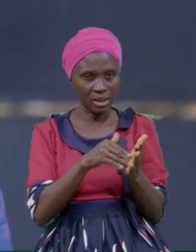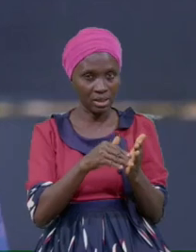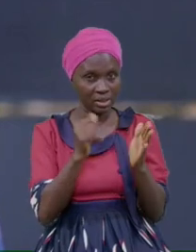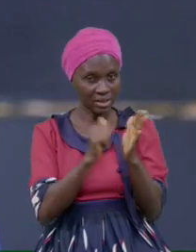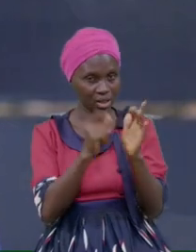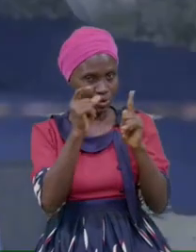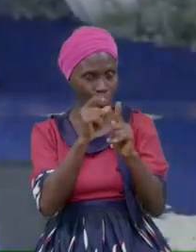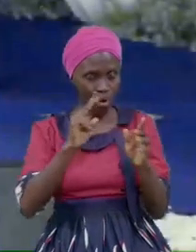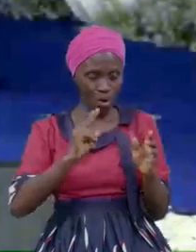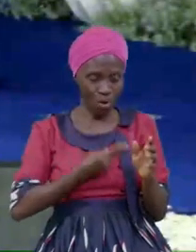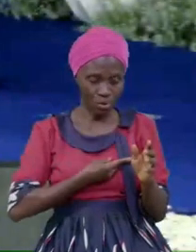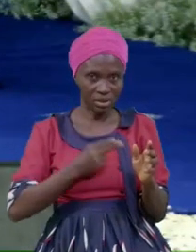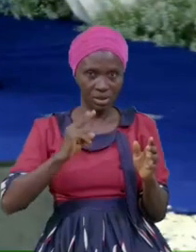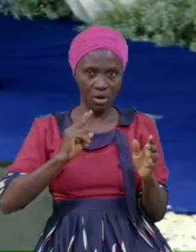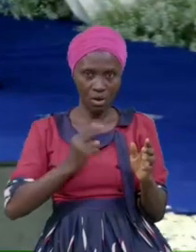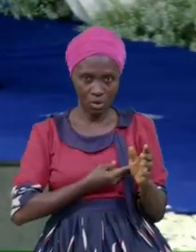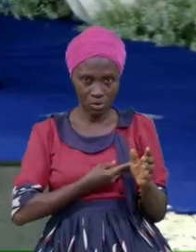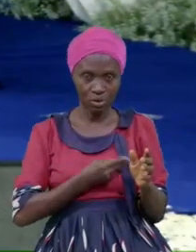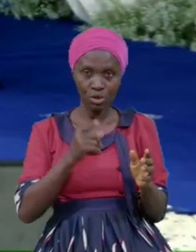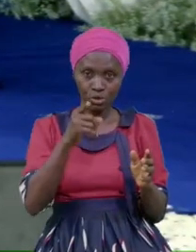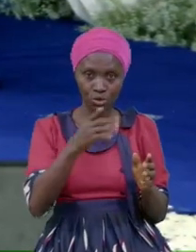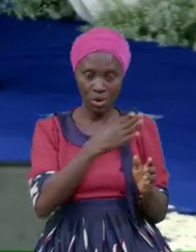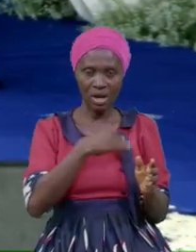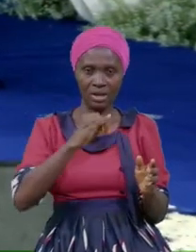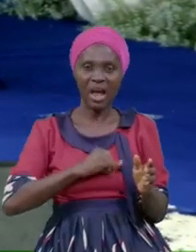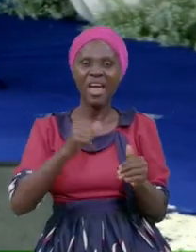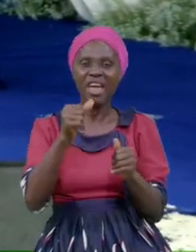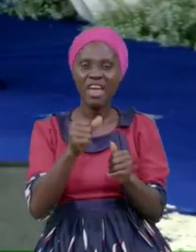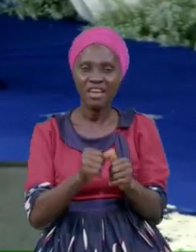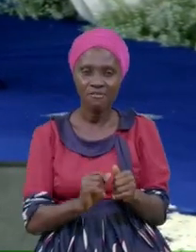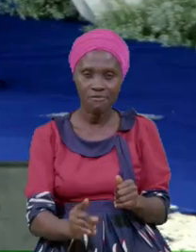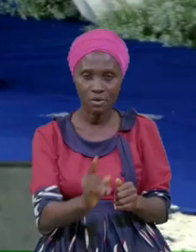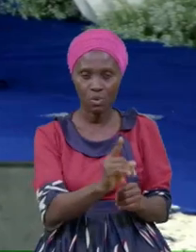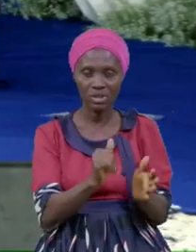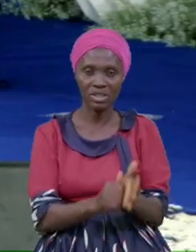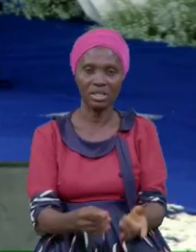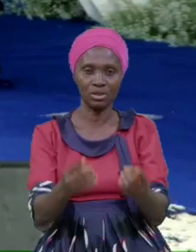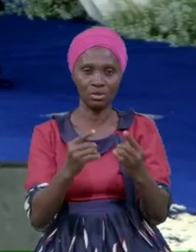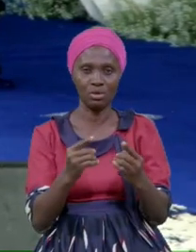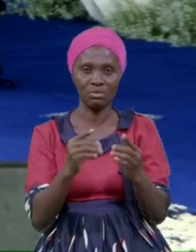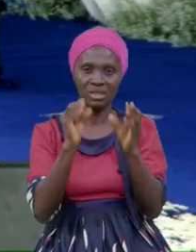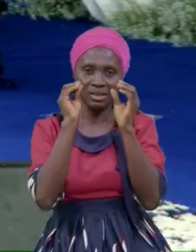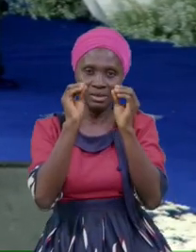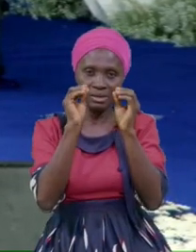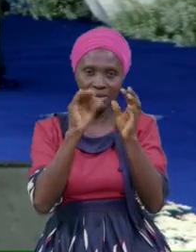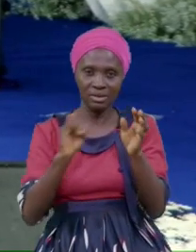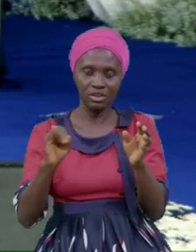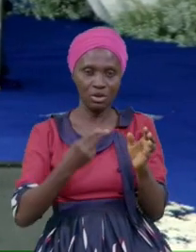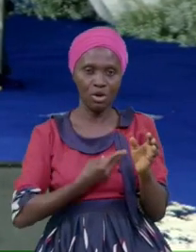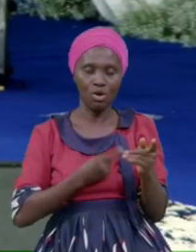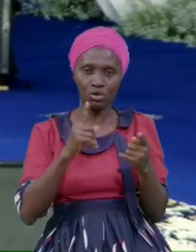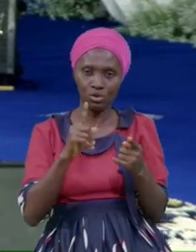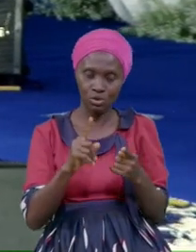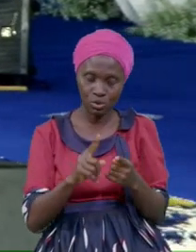Vous et moi, chacun de nous, quiconque vient, elle nous enseigne à renoncer